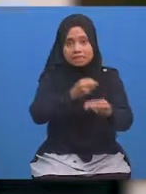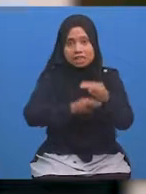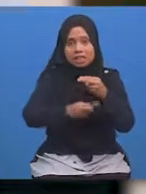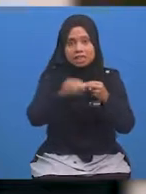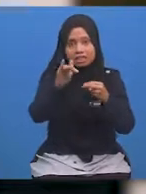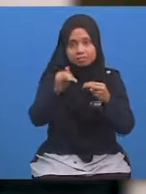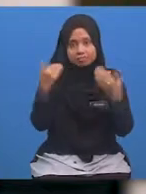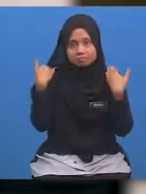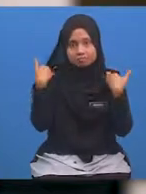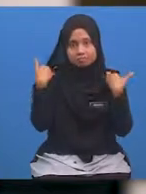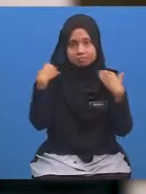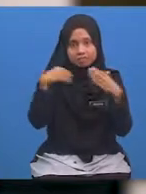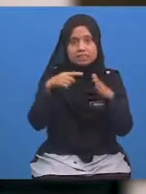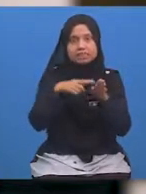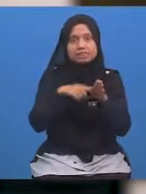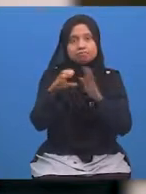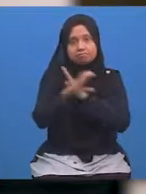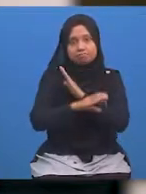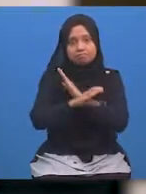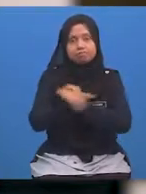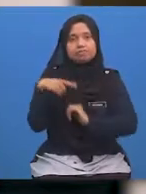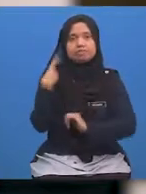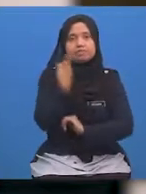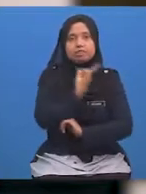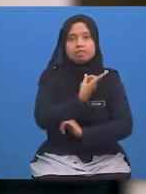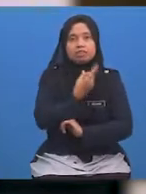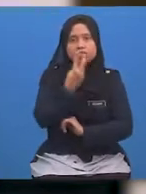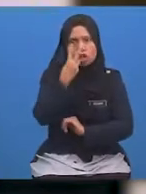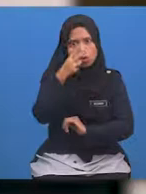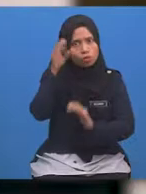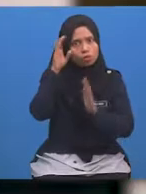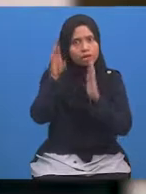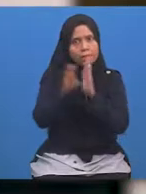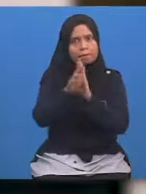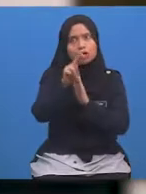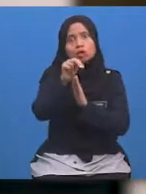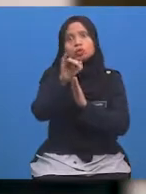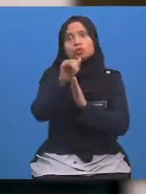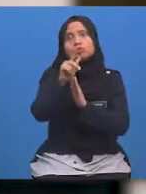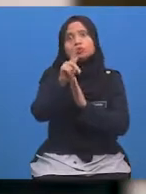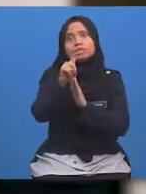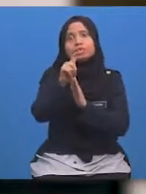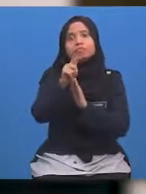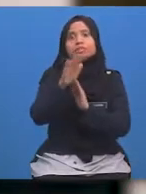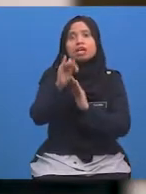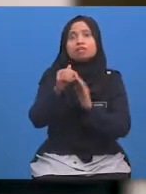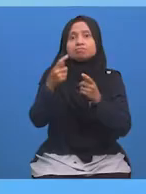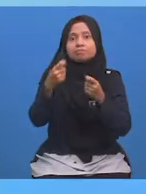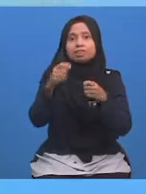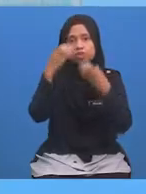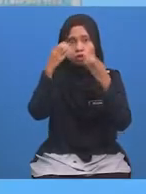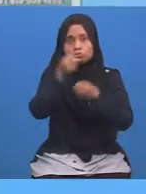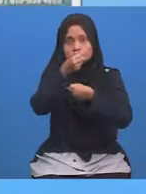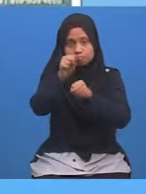kita. Jom kita lihat dahulu gambar-gambar unit perniagaan yang telah cikgu sediakan.